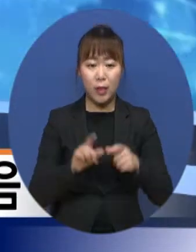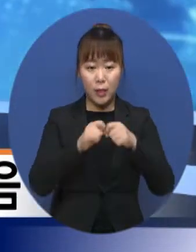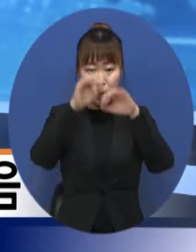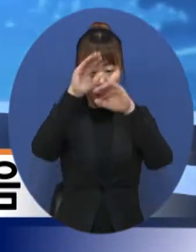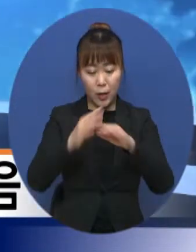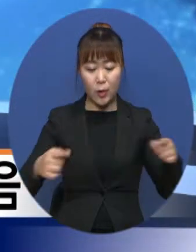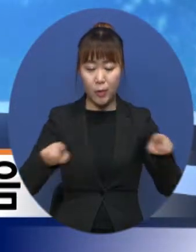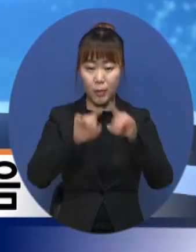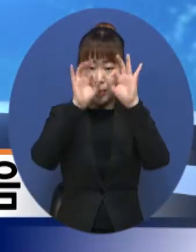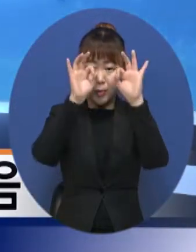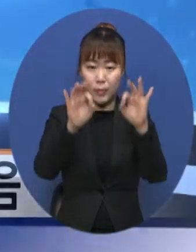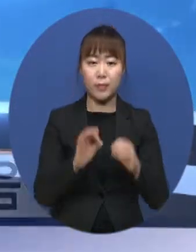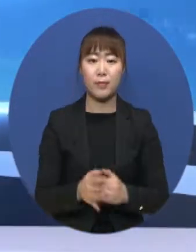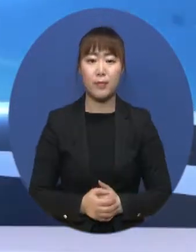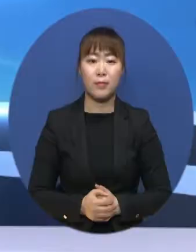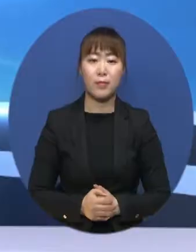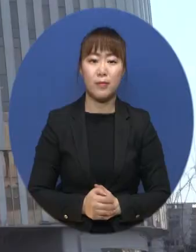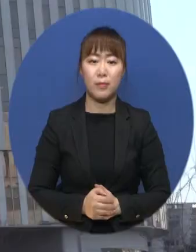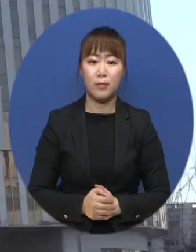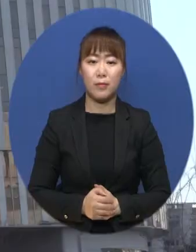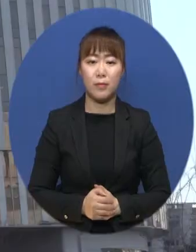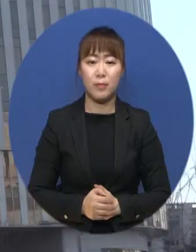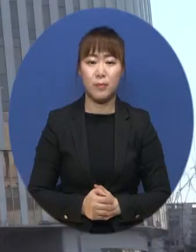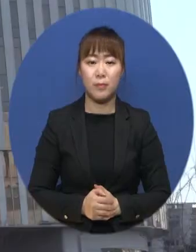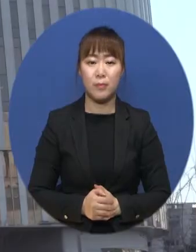내용 화면으로 알아보겠습니다.